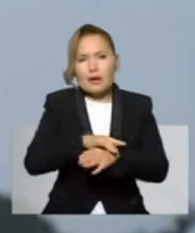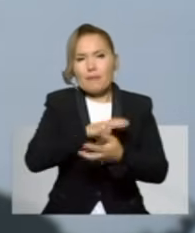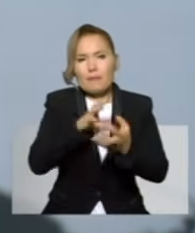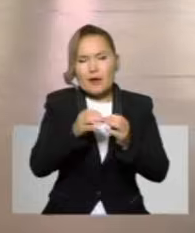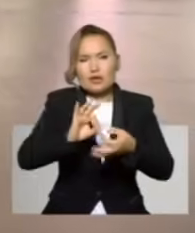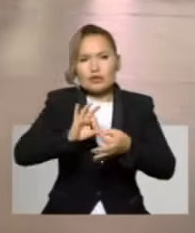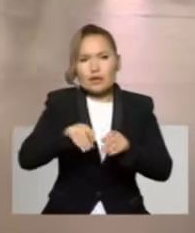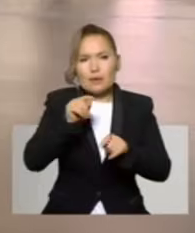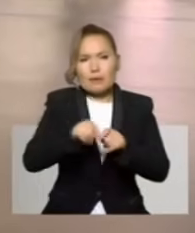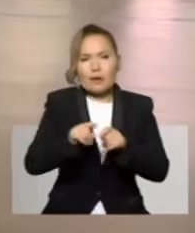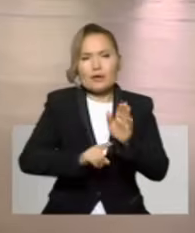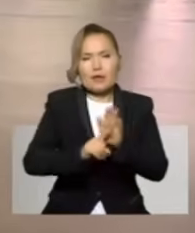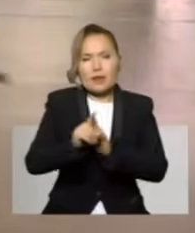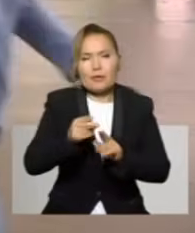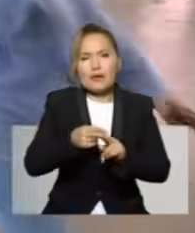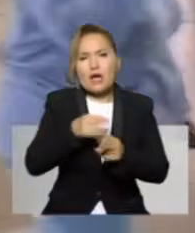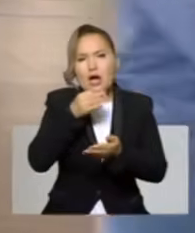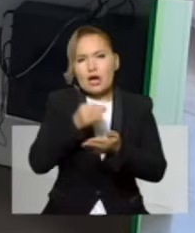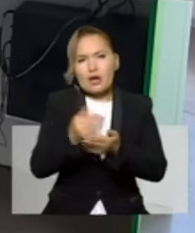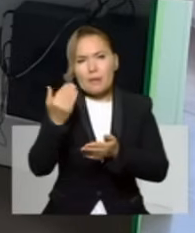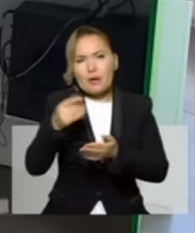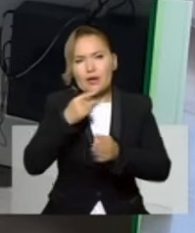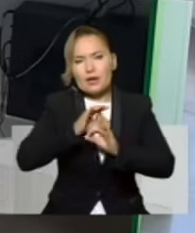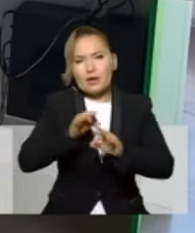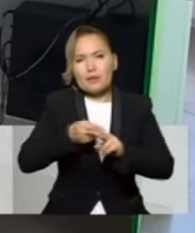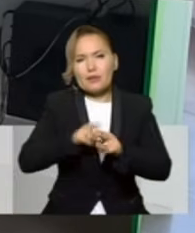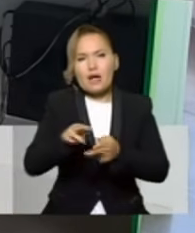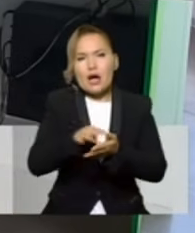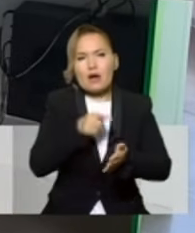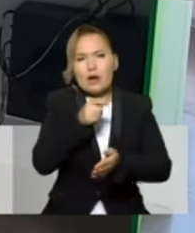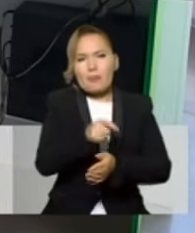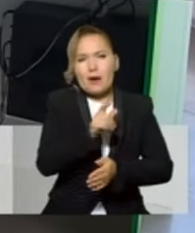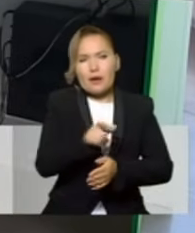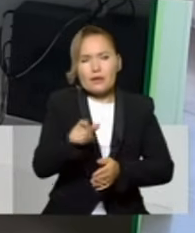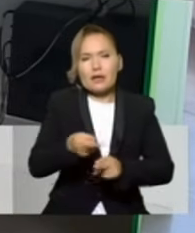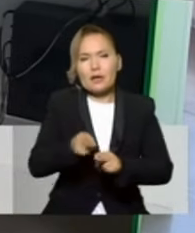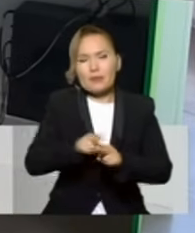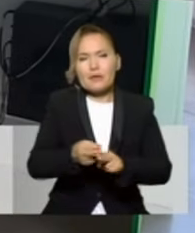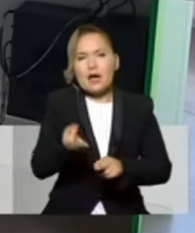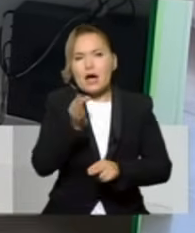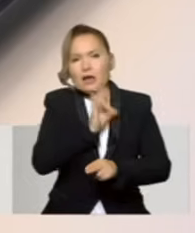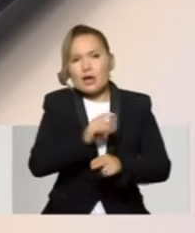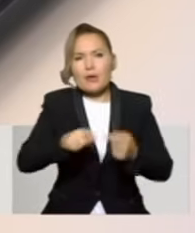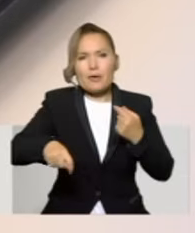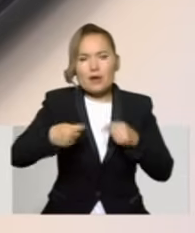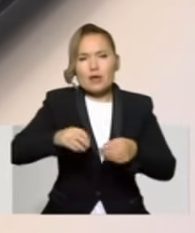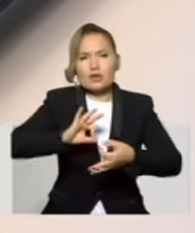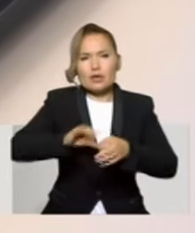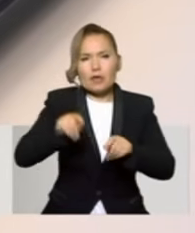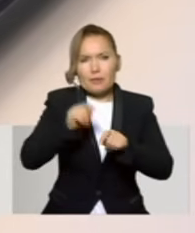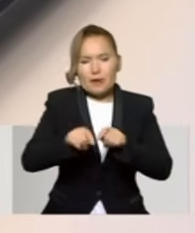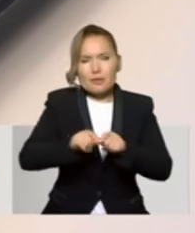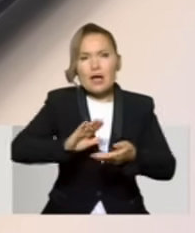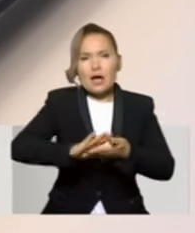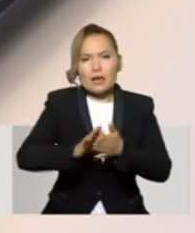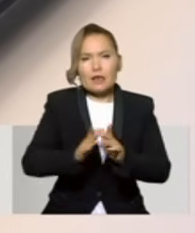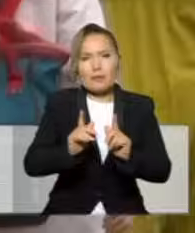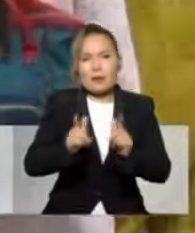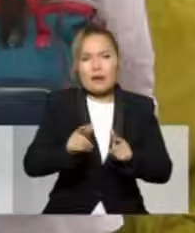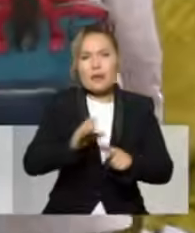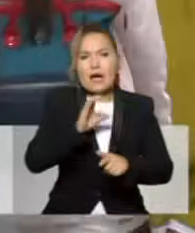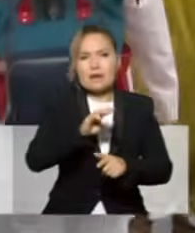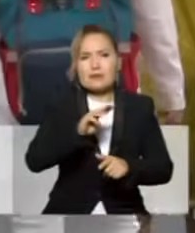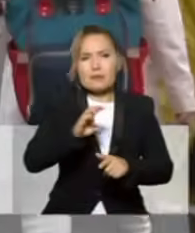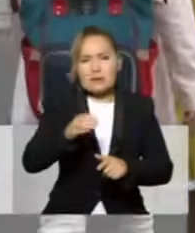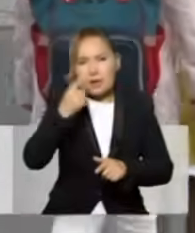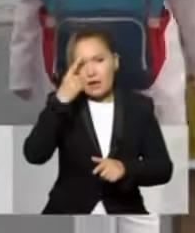тетігін пысықтап жатыр. Жауаптылардың айтуынша, өтініш берген азаматтарға олардың кірістері мен шығыстарын тексеруге келісім алу үшін